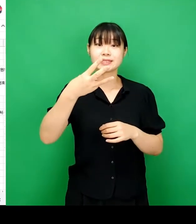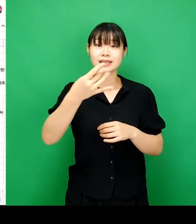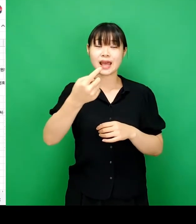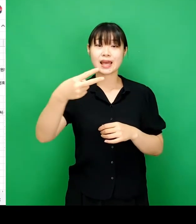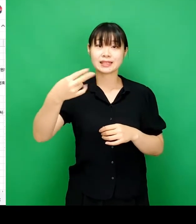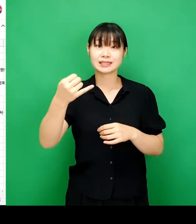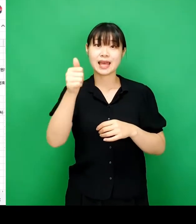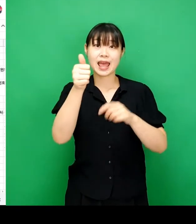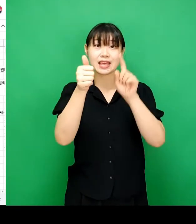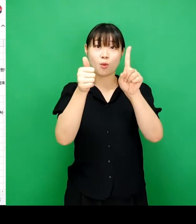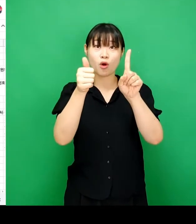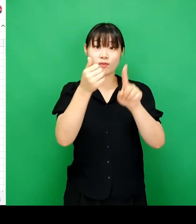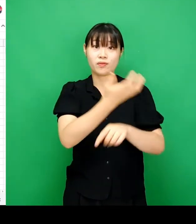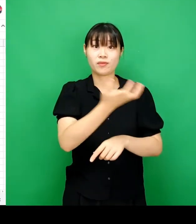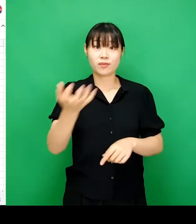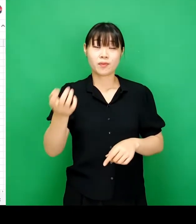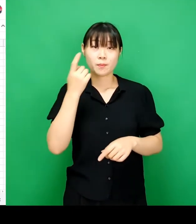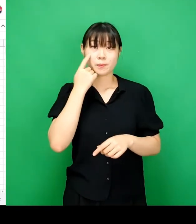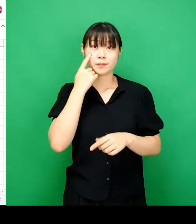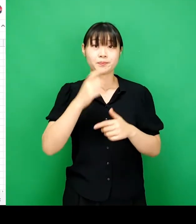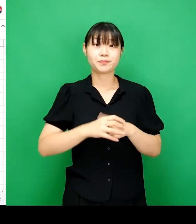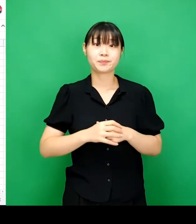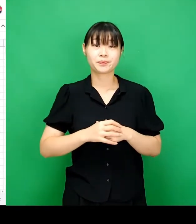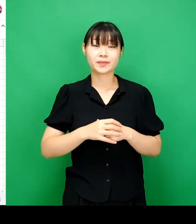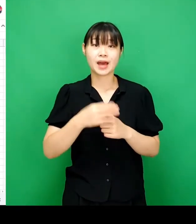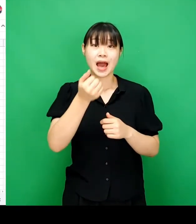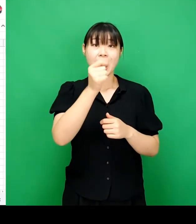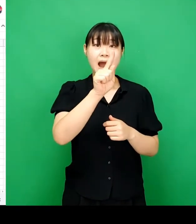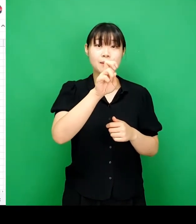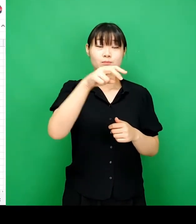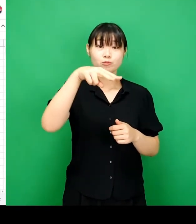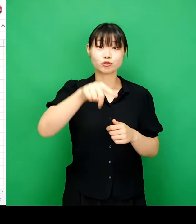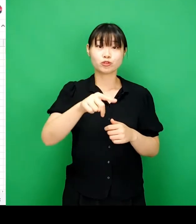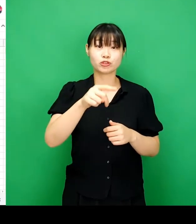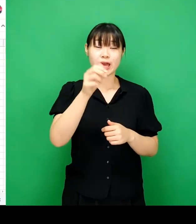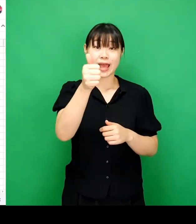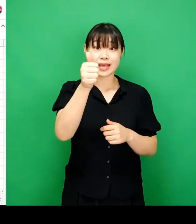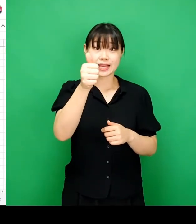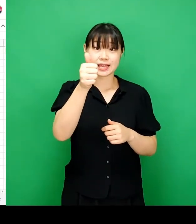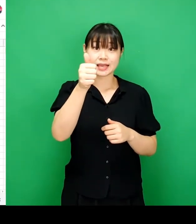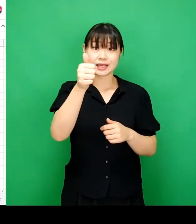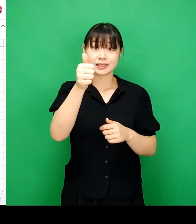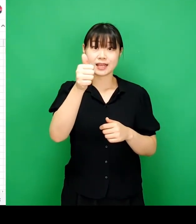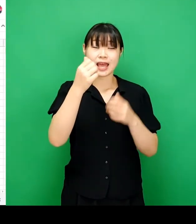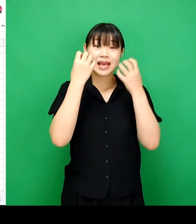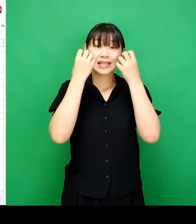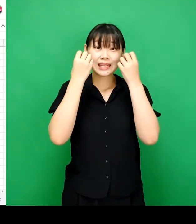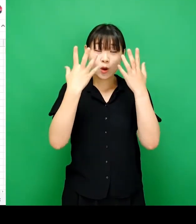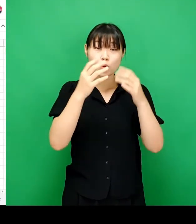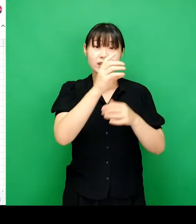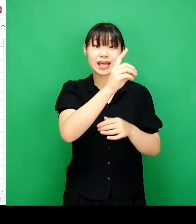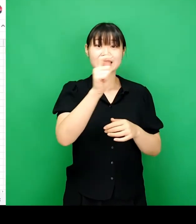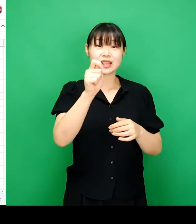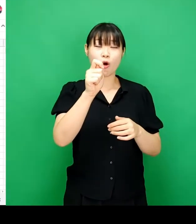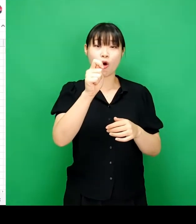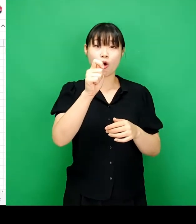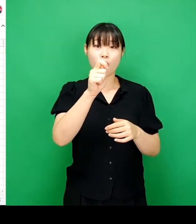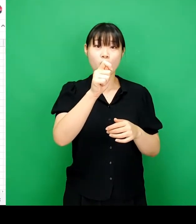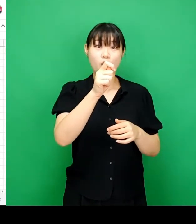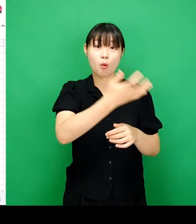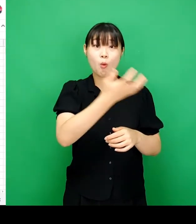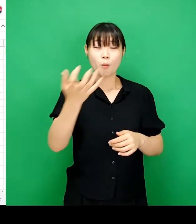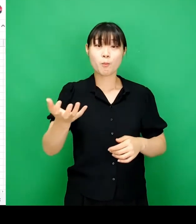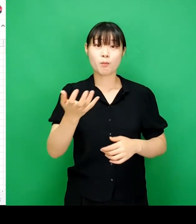스프레드시트 A1 셀에 입력합니다. 임포트 XML 함수가 입력된 A4 셀에 새로운